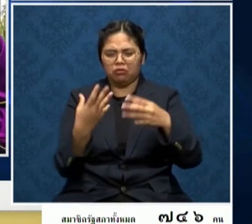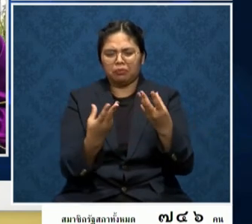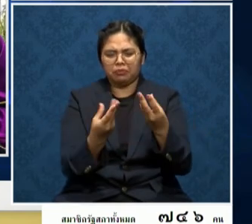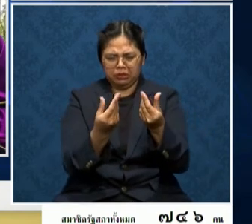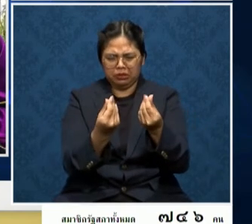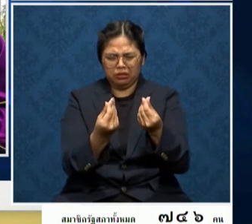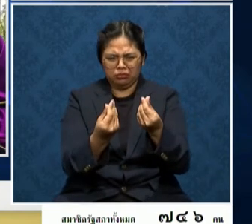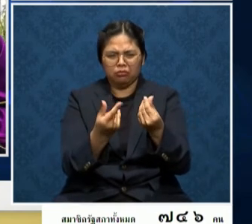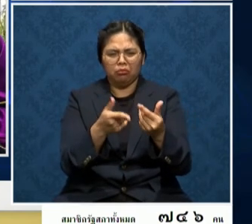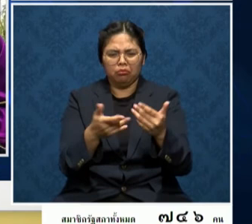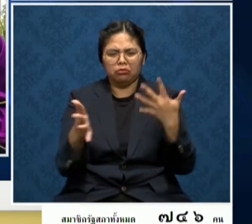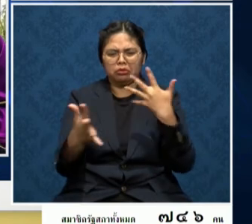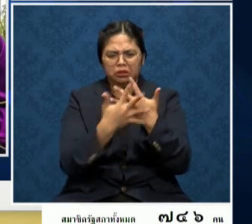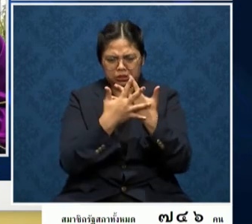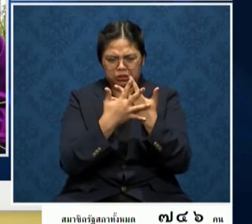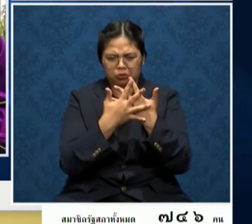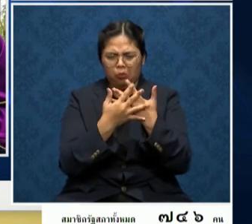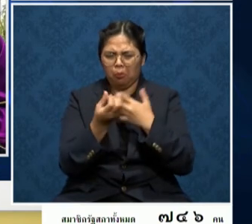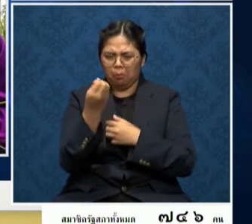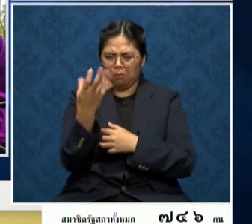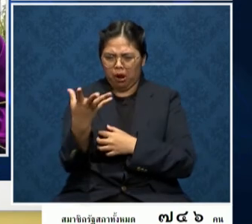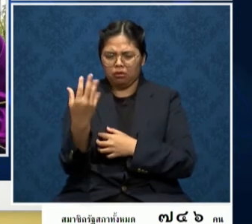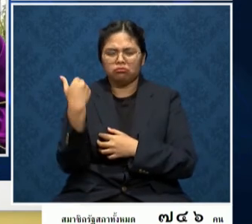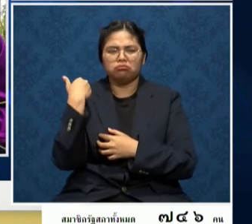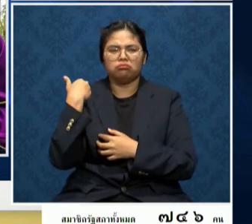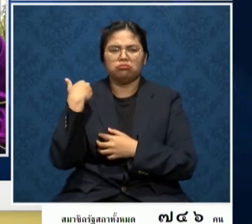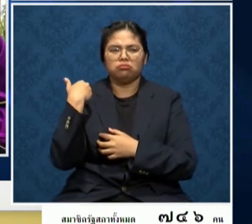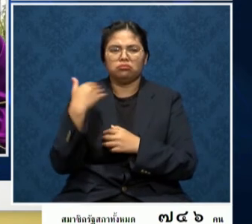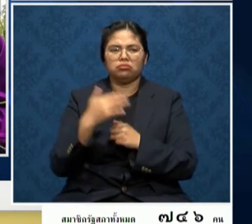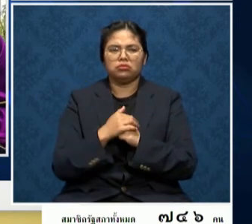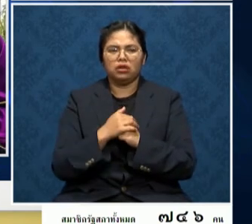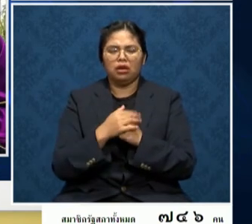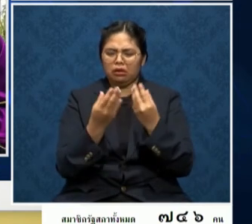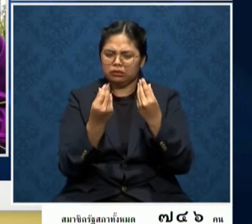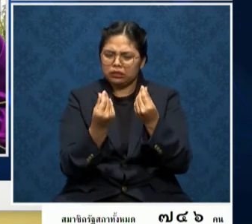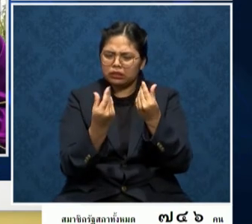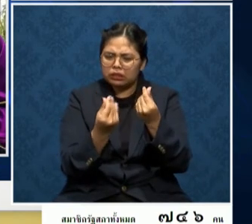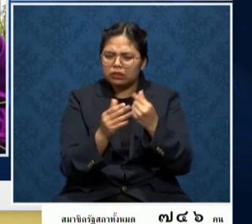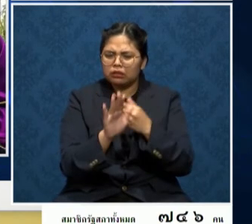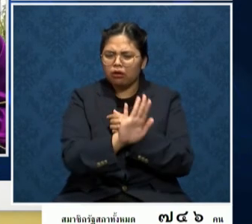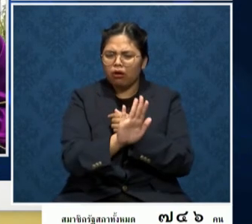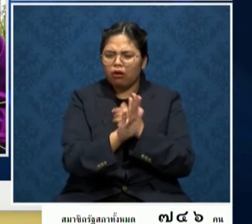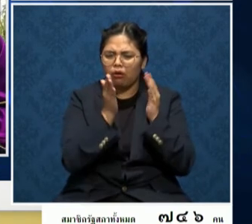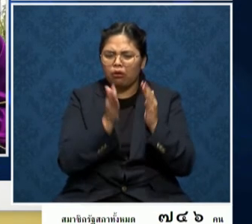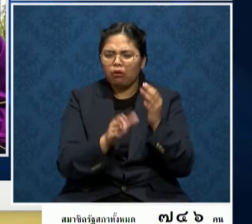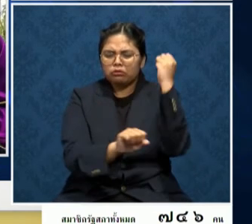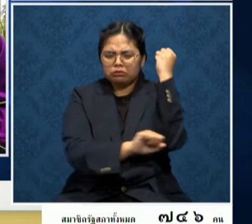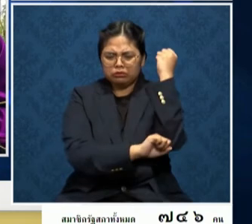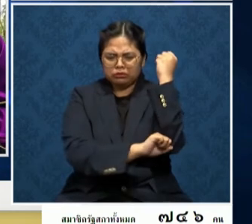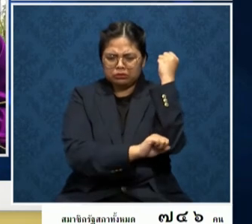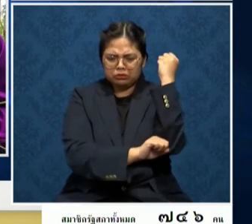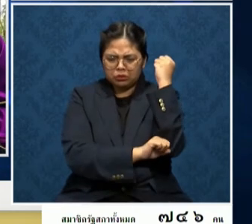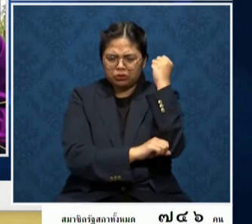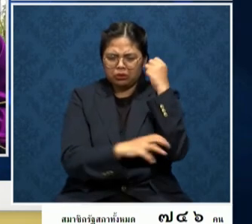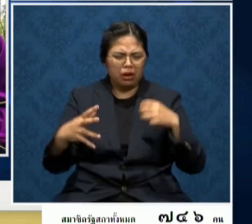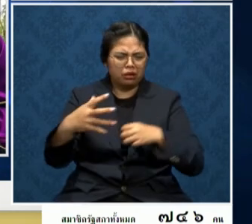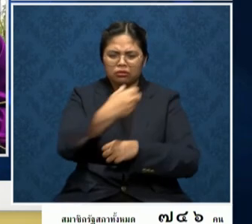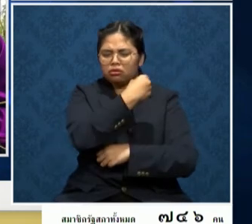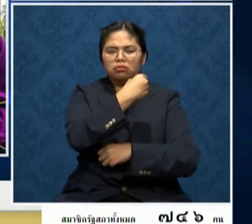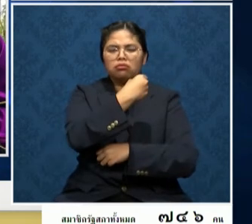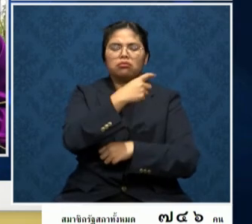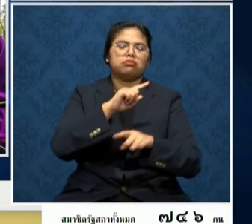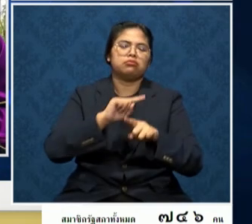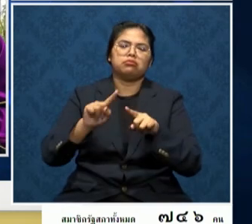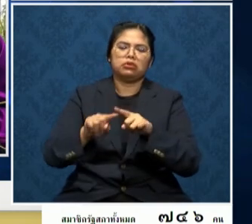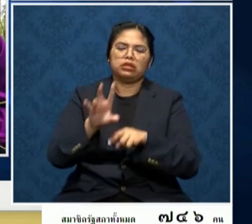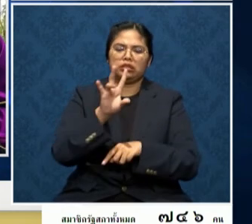คุกอย่างไม่เป็นธรรมจำนวนมากรวมทั้งที่ดินของคนจนถูกแย่งยึดรวมกันมากกว่า